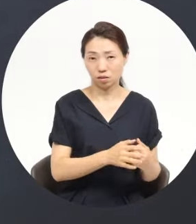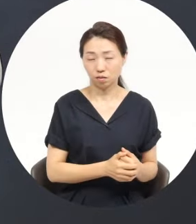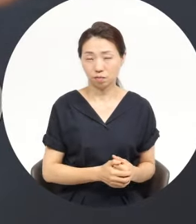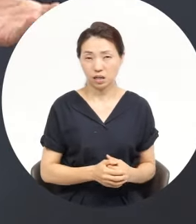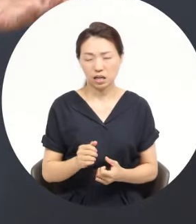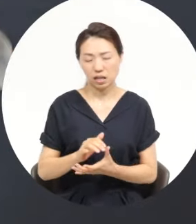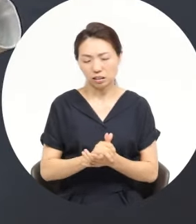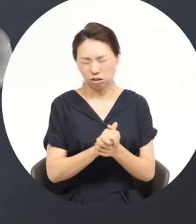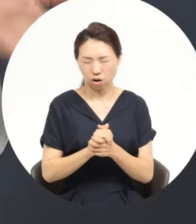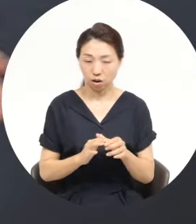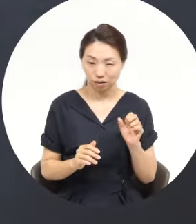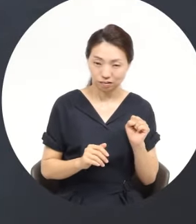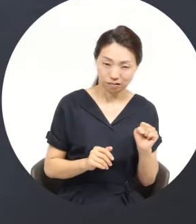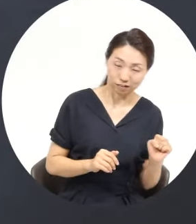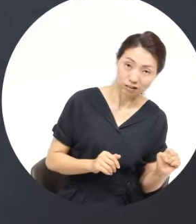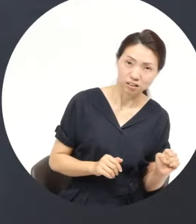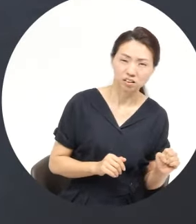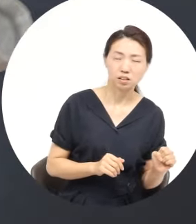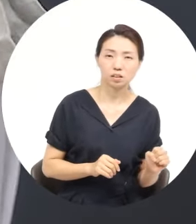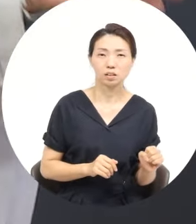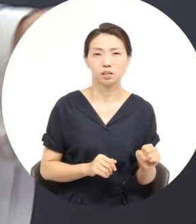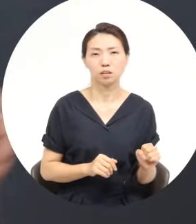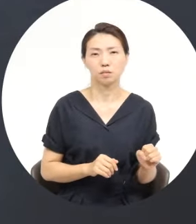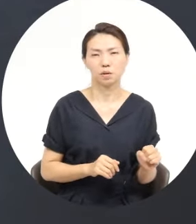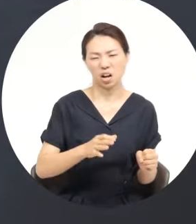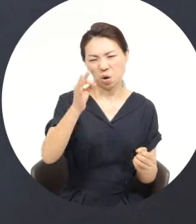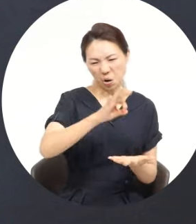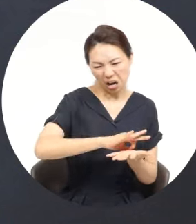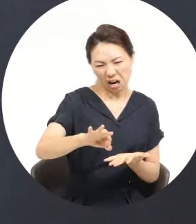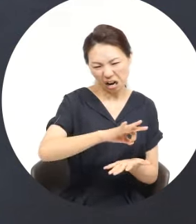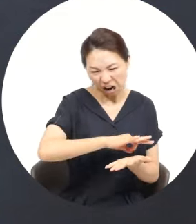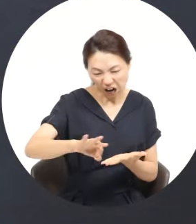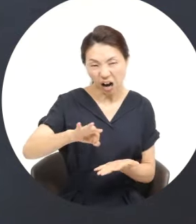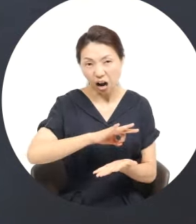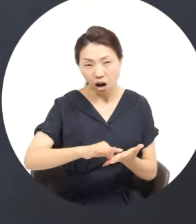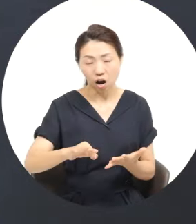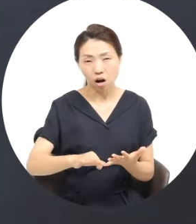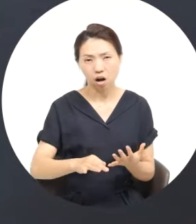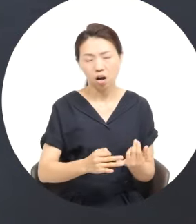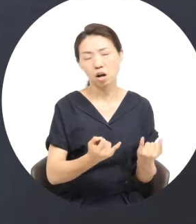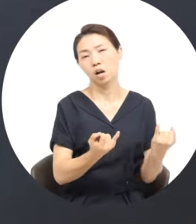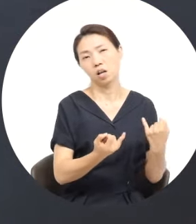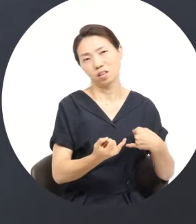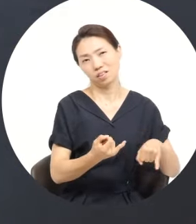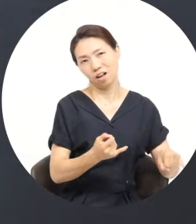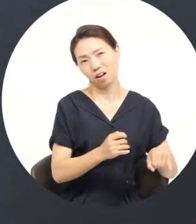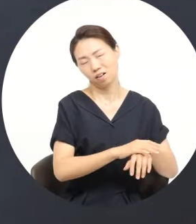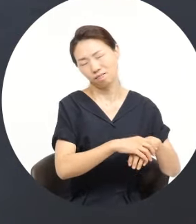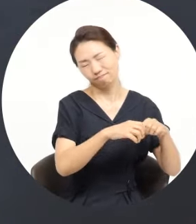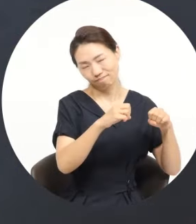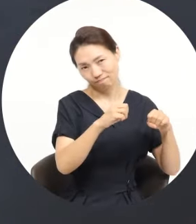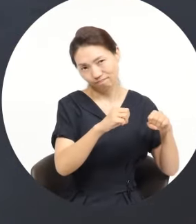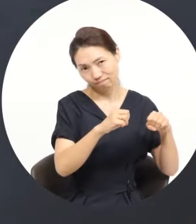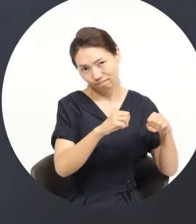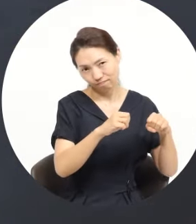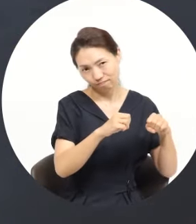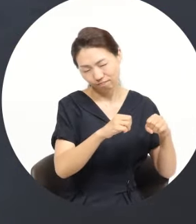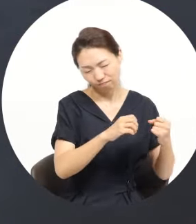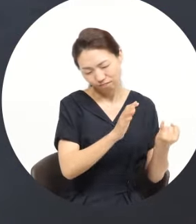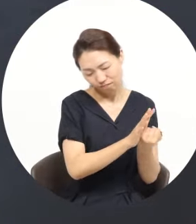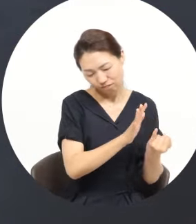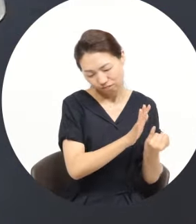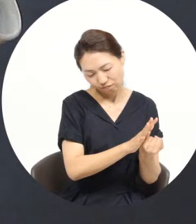그러니까 정이 끄달리면 더 부추기고 더 돈도 많이 쓰고 하는 거를 자기가 뒷감당을 해야